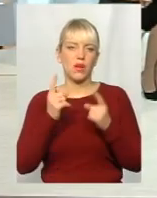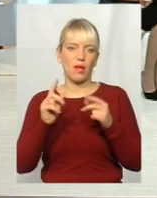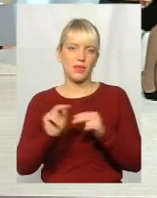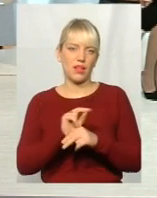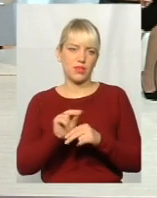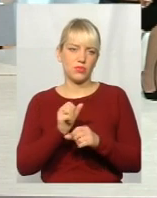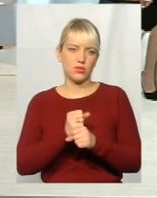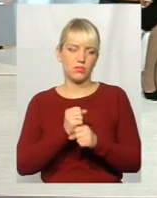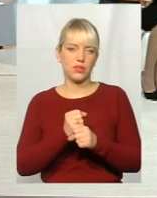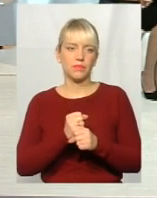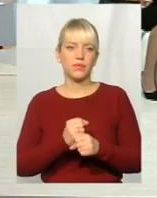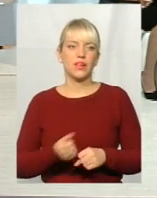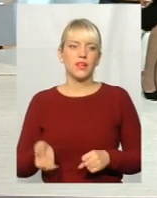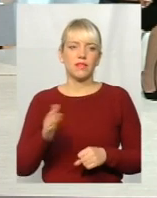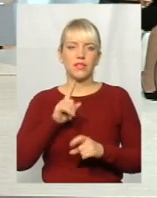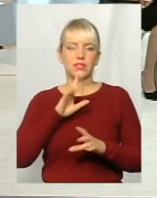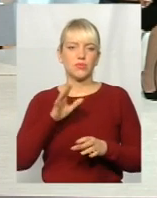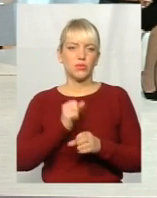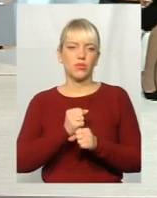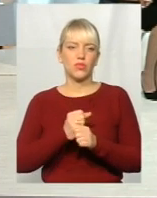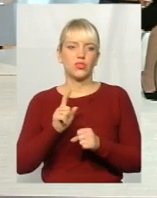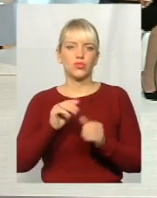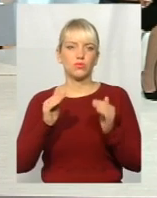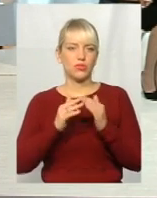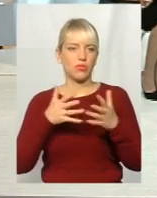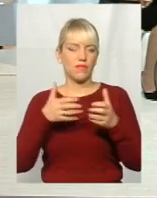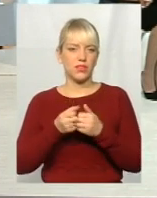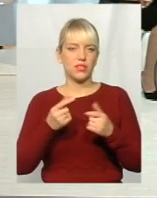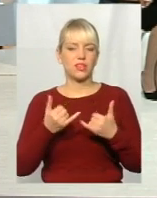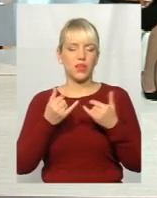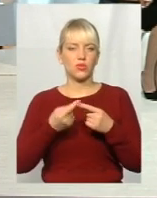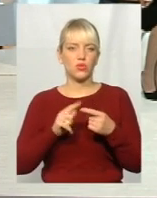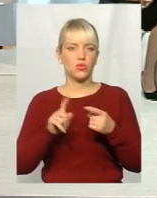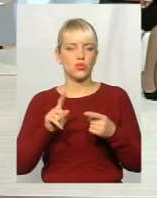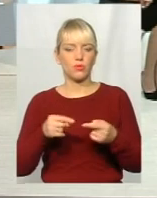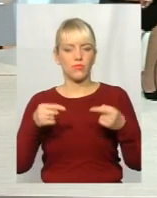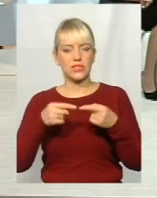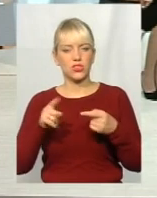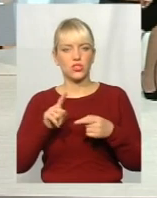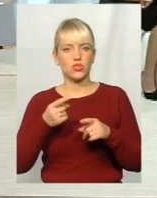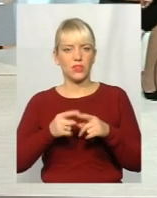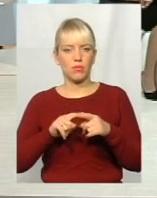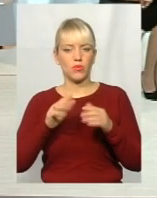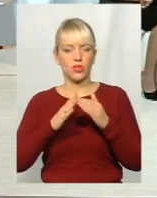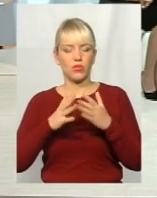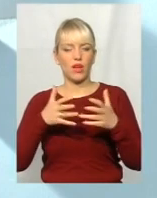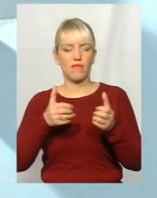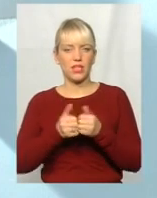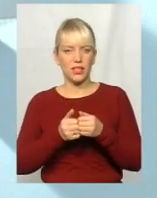ремонт? Давайте не будемо говорити, що будинок аварійний. Для того, щоб визнати будинок аварійним, то